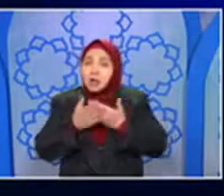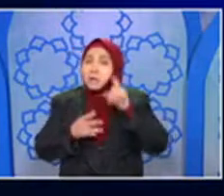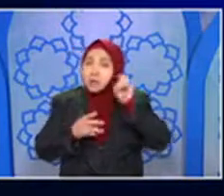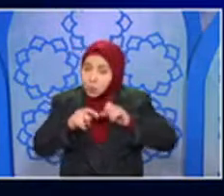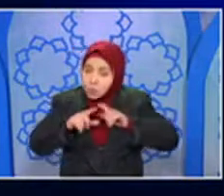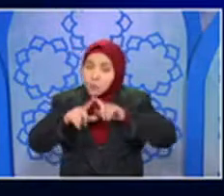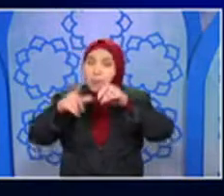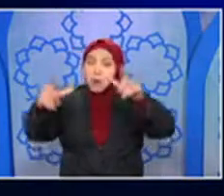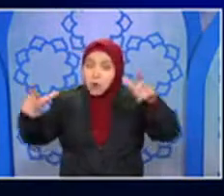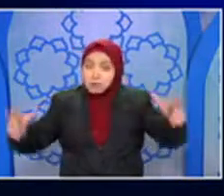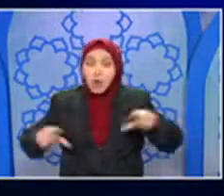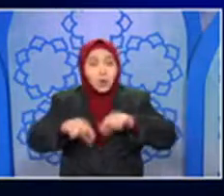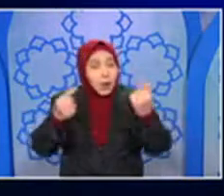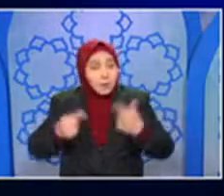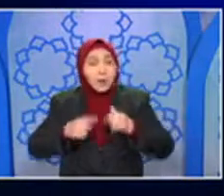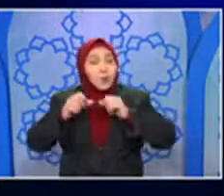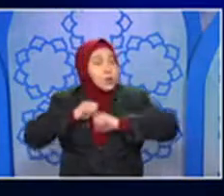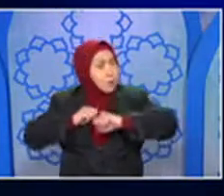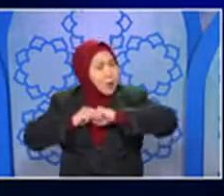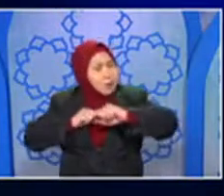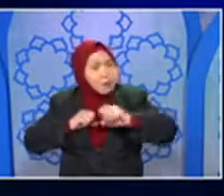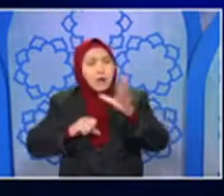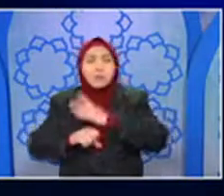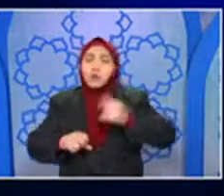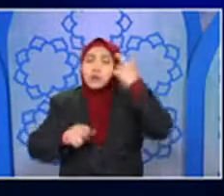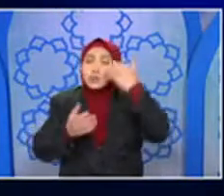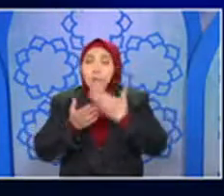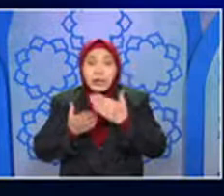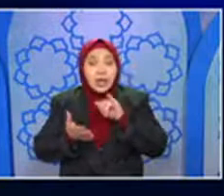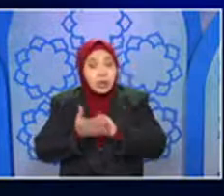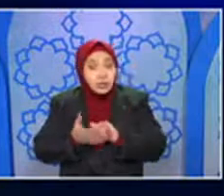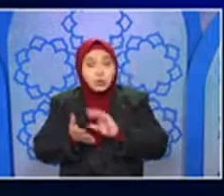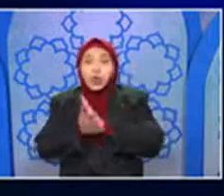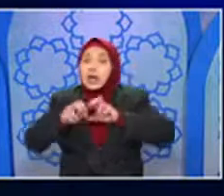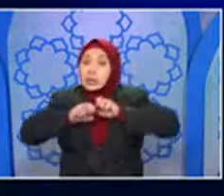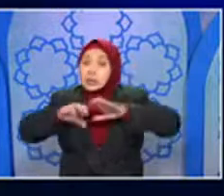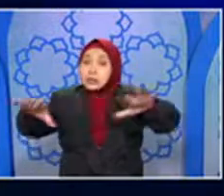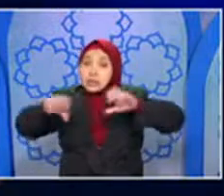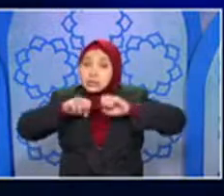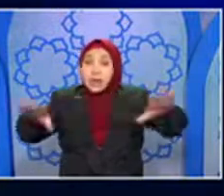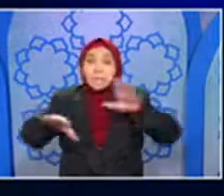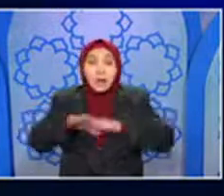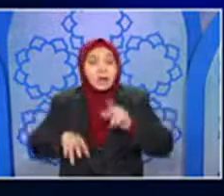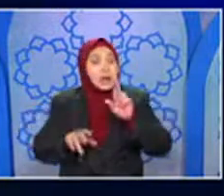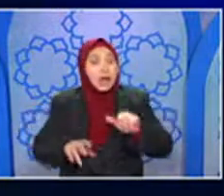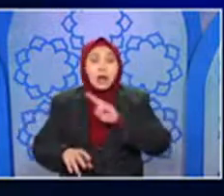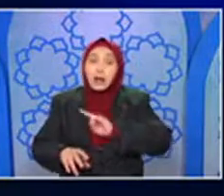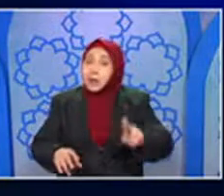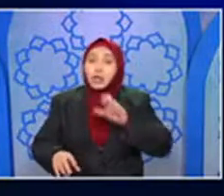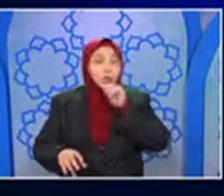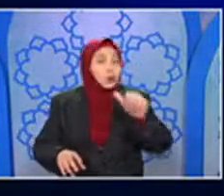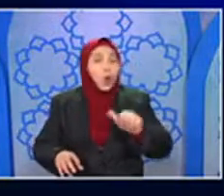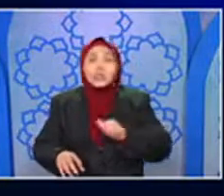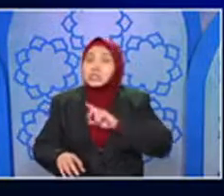diperjuangkan, Quran perlu diperjuangkan, kerana kebaikan itu akan tersebar kepada yang beragama Islam, bukan beragama